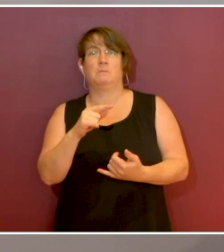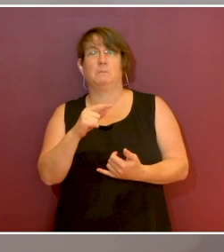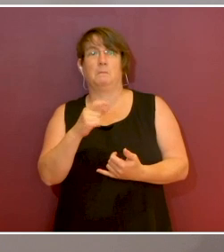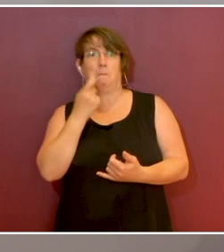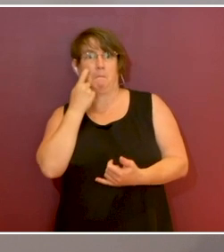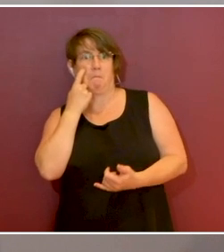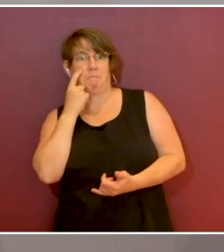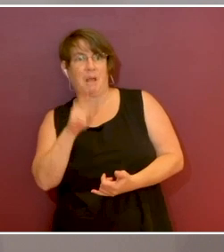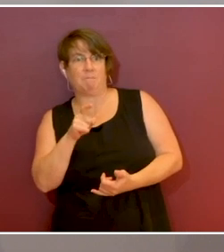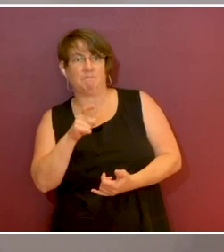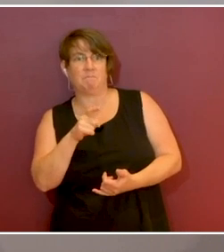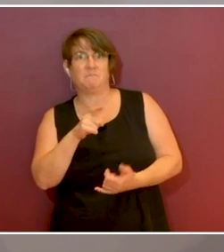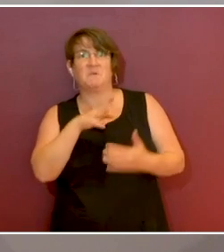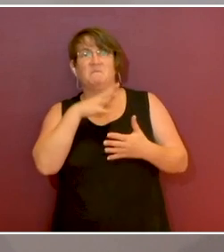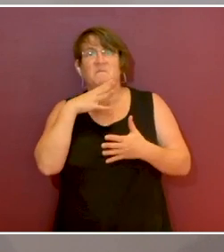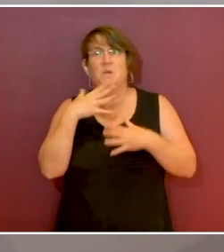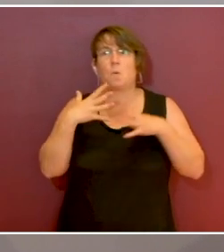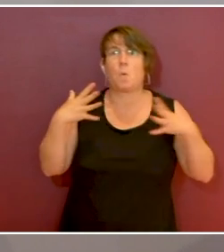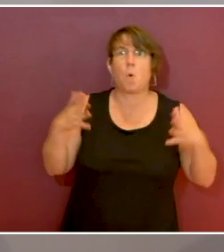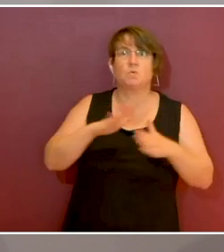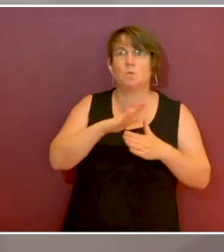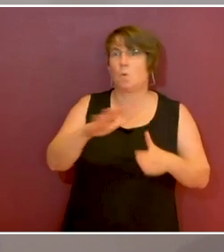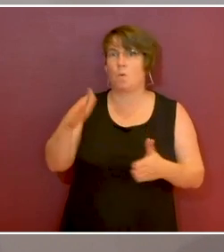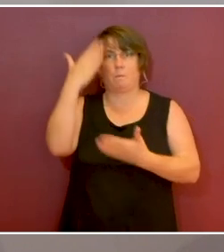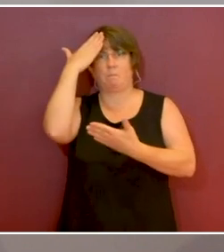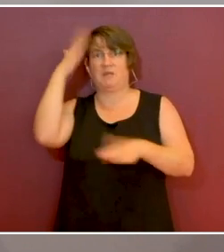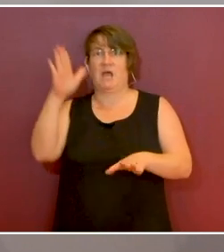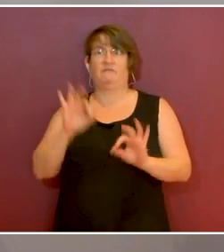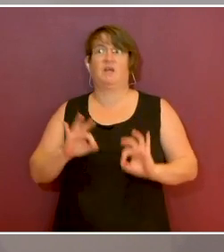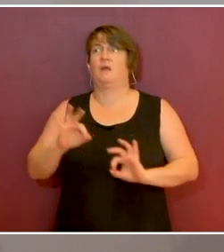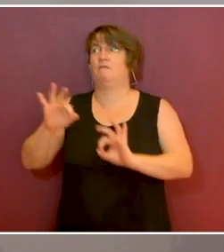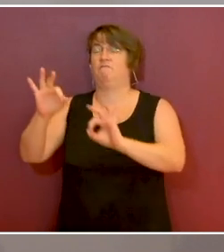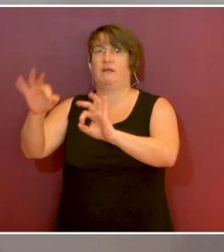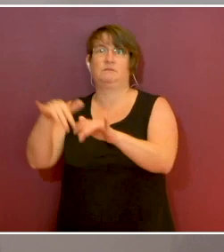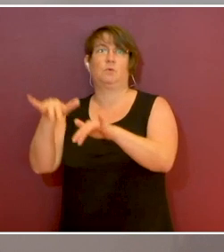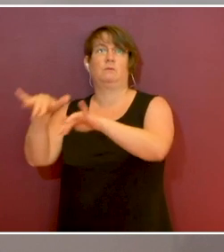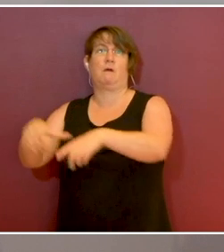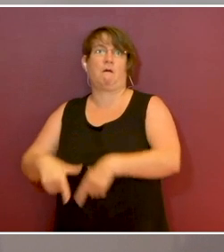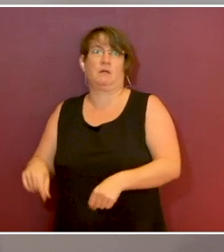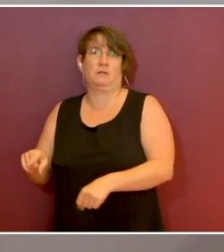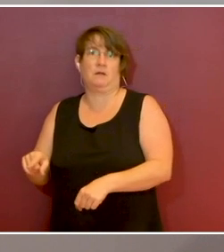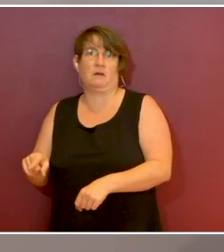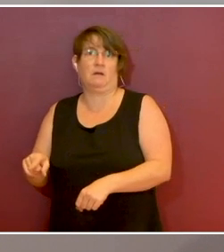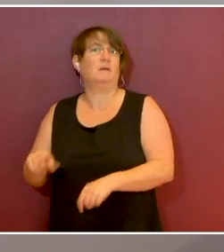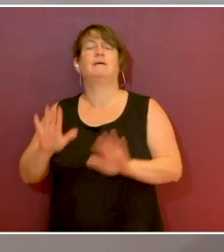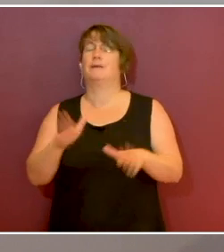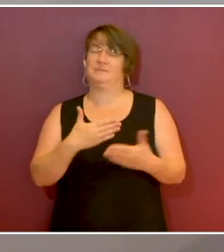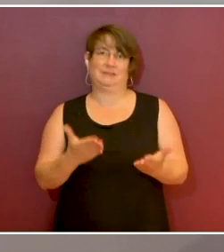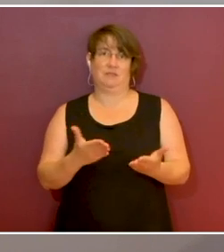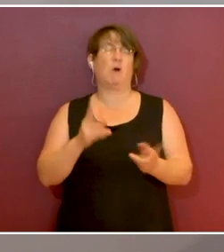unerkannte Infektionsherde in den Kitas gab, weil die natürlich auch oft keine Symptome haben, die kleinen Kinder.